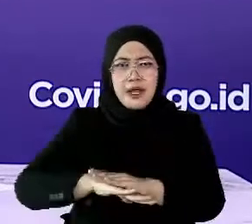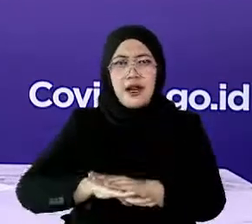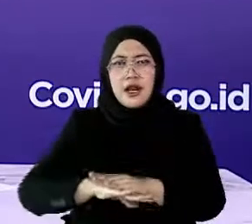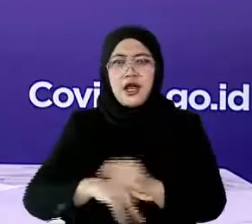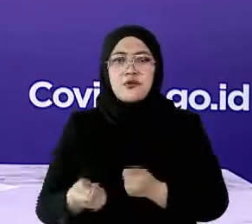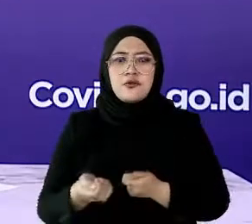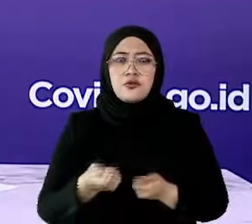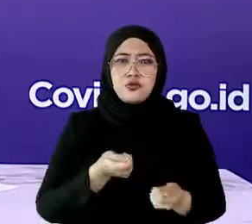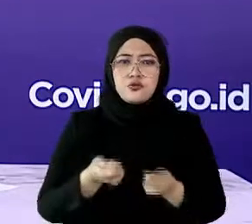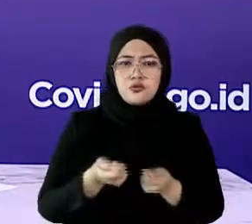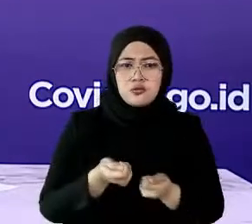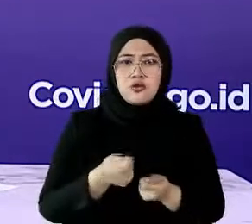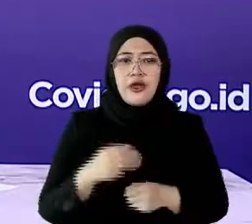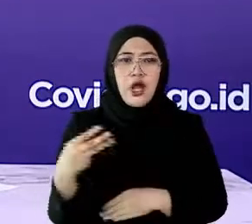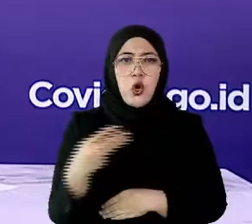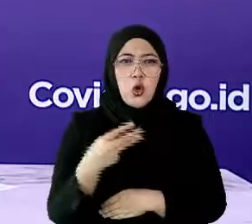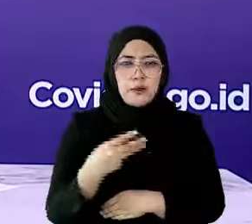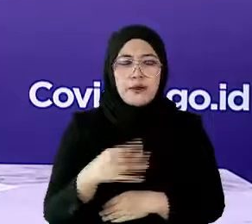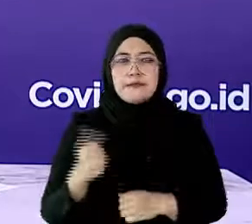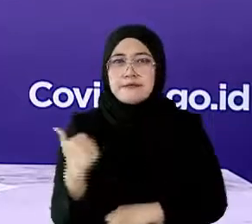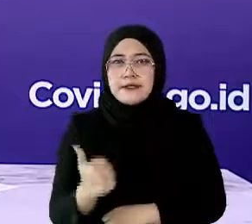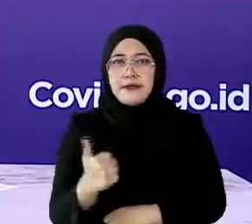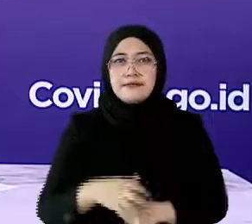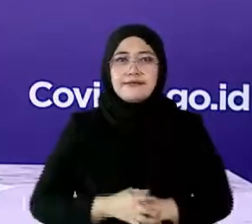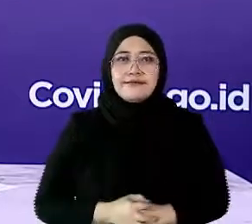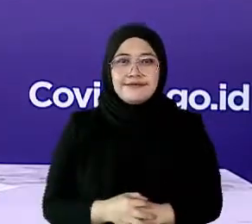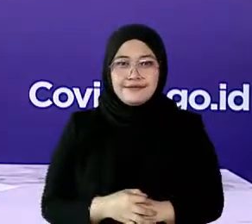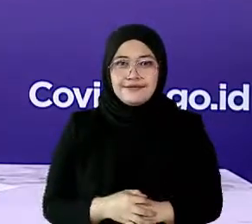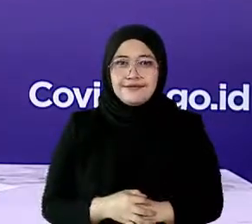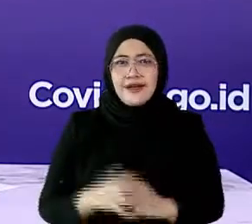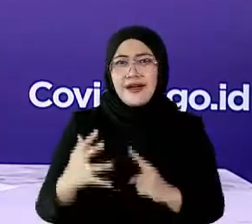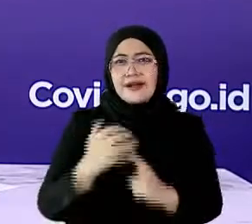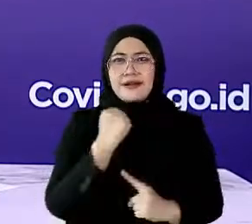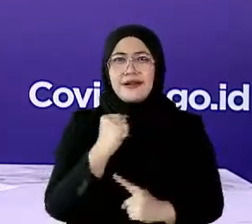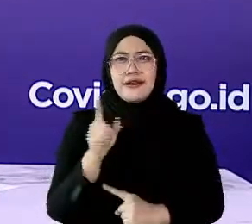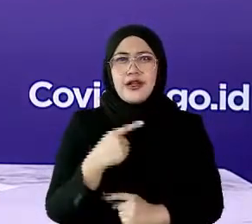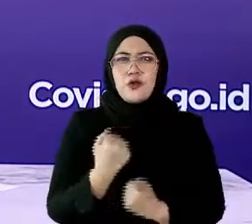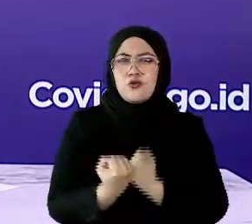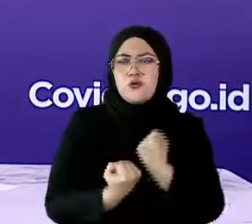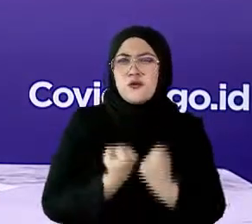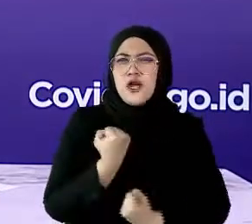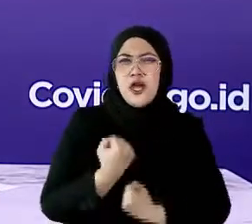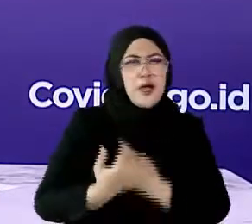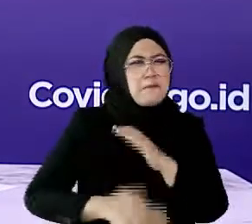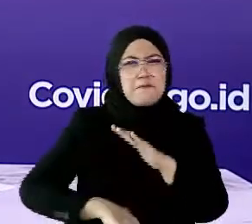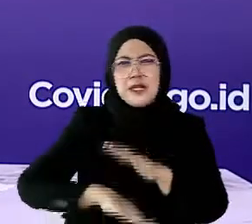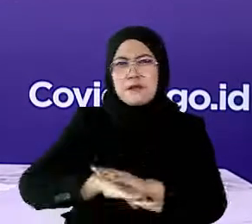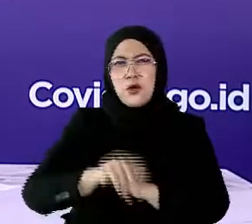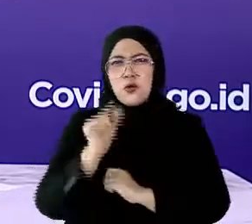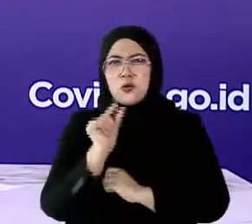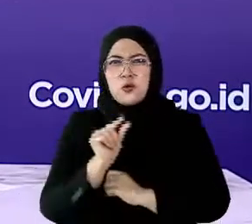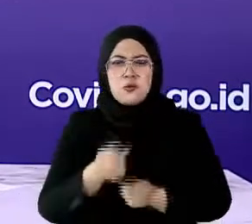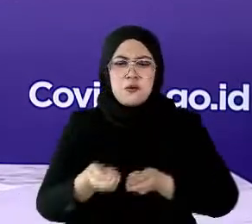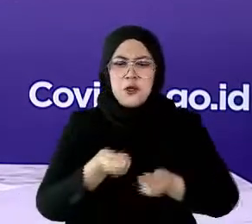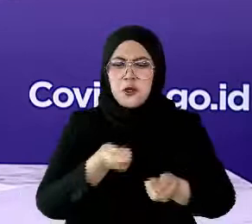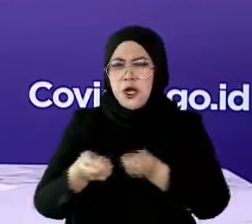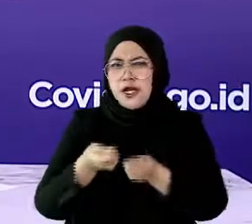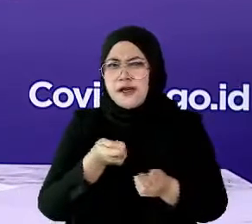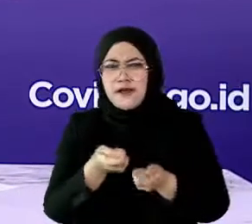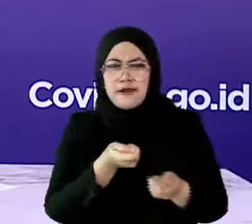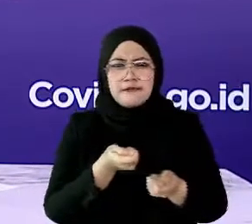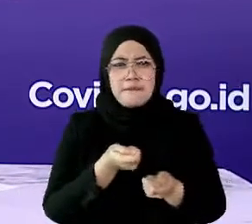sosial ekonomi secara terkendali Salah satu hasil jerih payah kita dalam mengendalikan pandemi